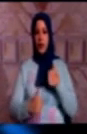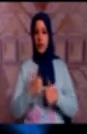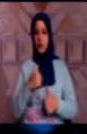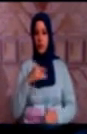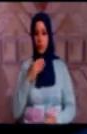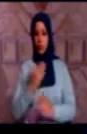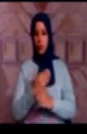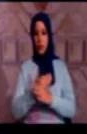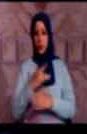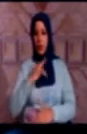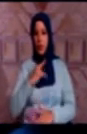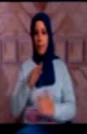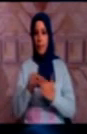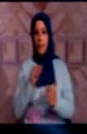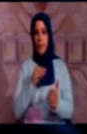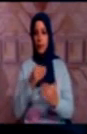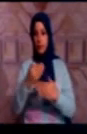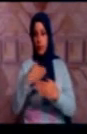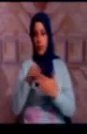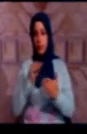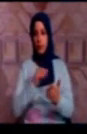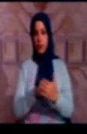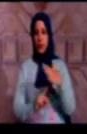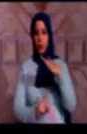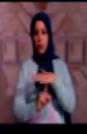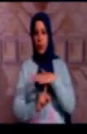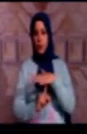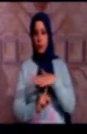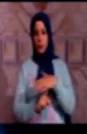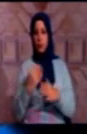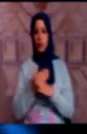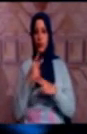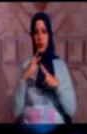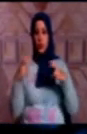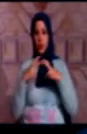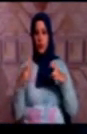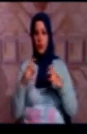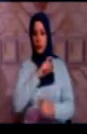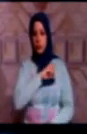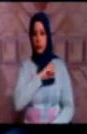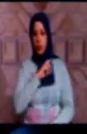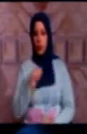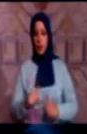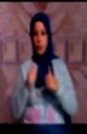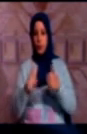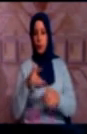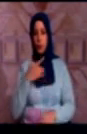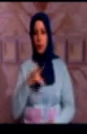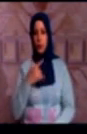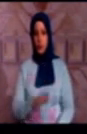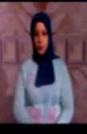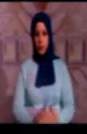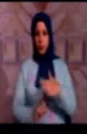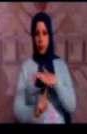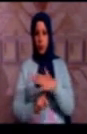قبل بدايه الجامعه وعشان اكشف عن قدره الطالب او رغبته في